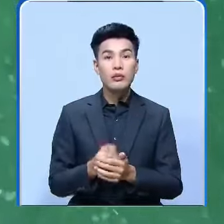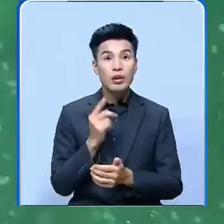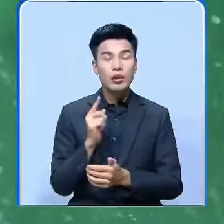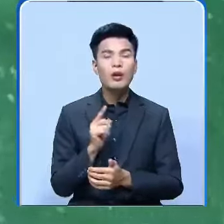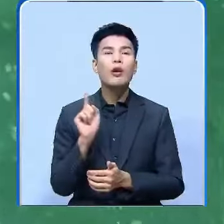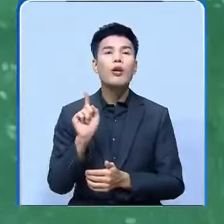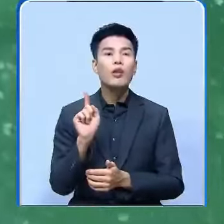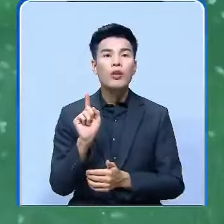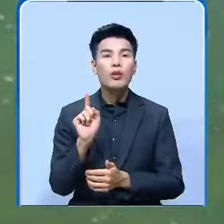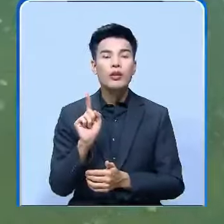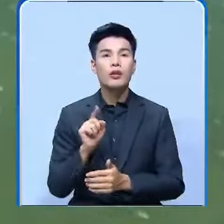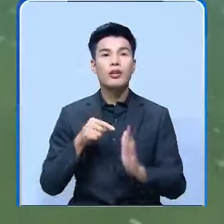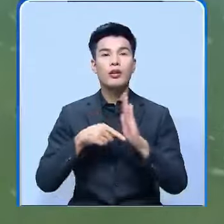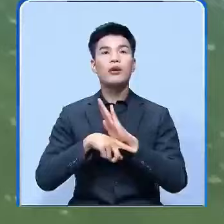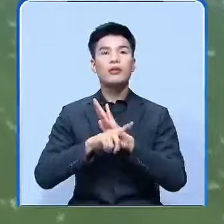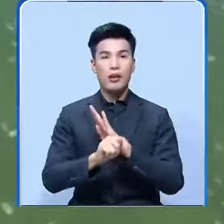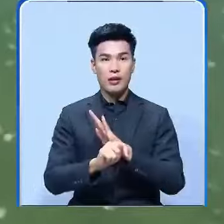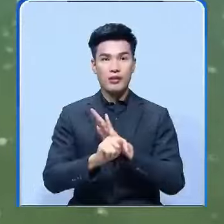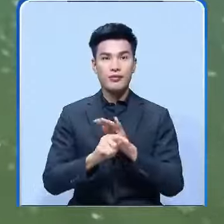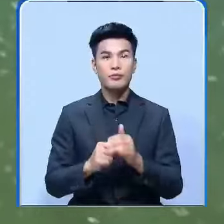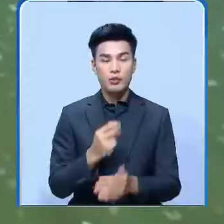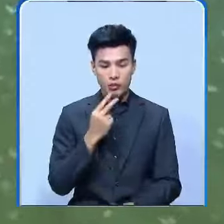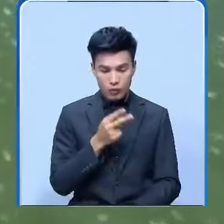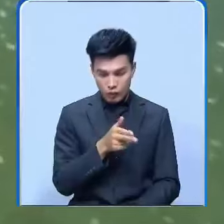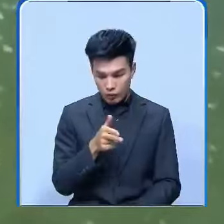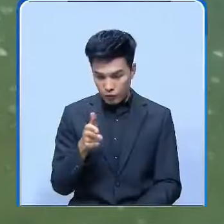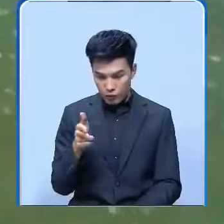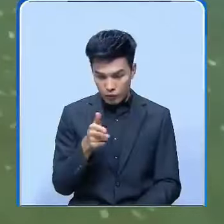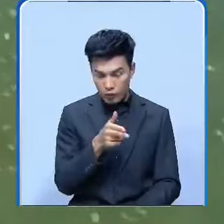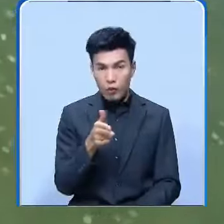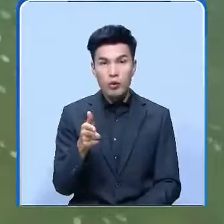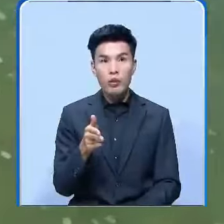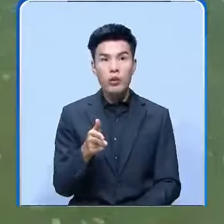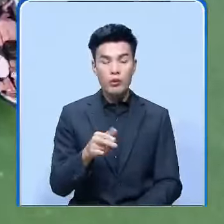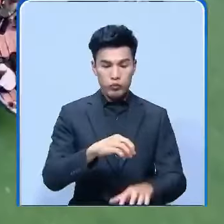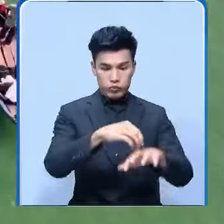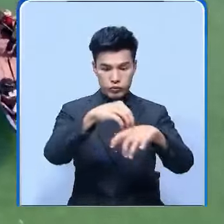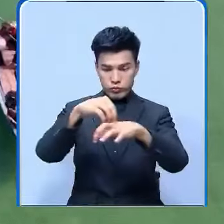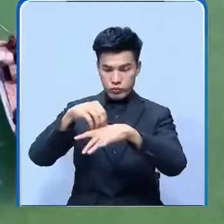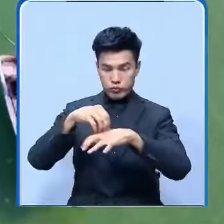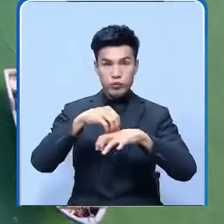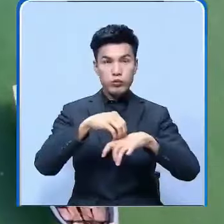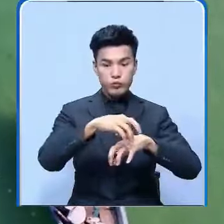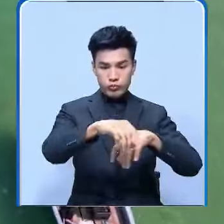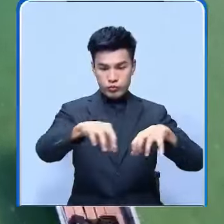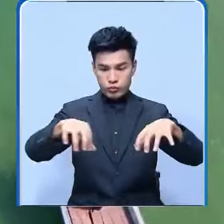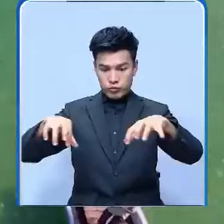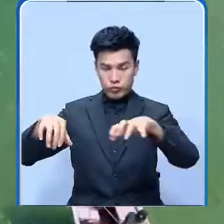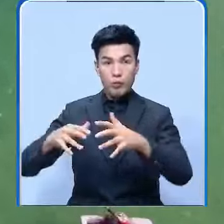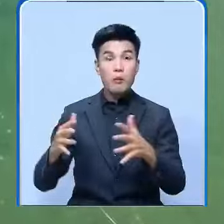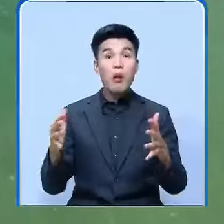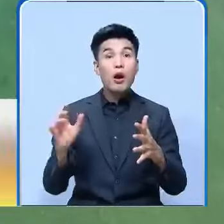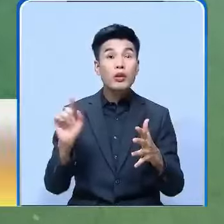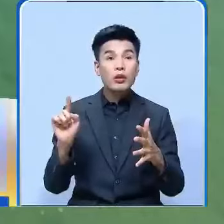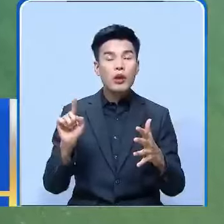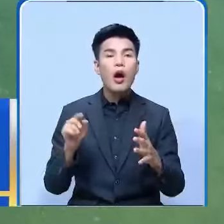ลัดอยู่ที่จังหวัดตราดนะคะคุณผู้ชมดูจากภาพมุมสูงเนี่ยก็จะเห็นว่าอุ้ยลอยอยู่เต็มเลยนะคะที่บ้านคลองสนตำบล